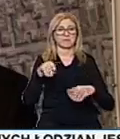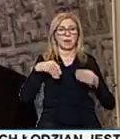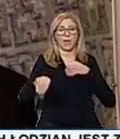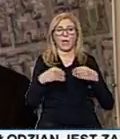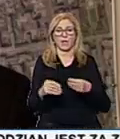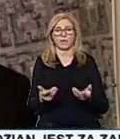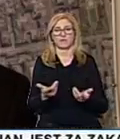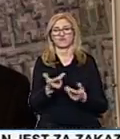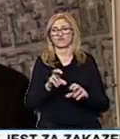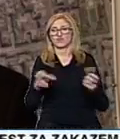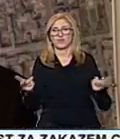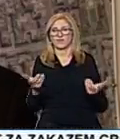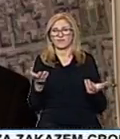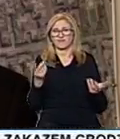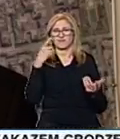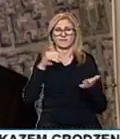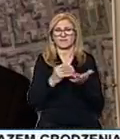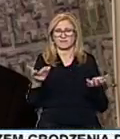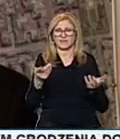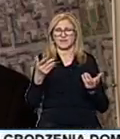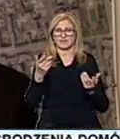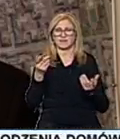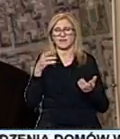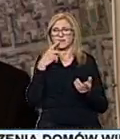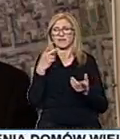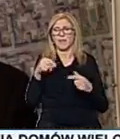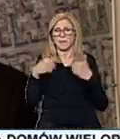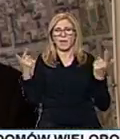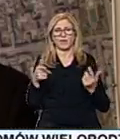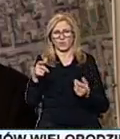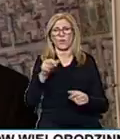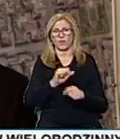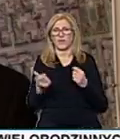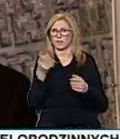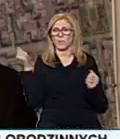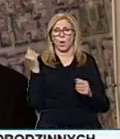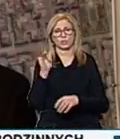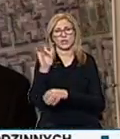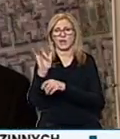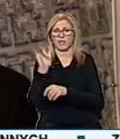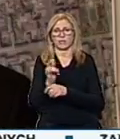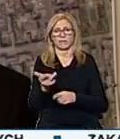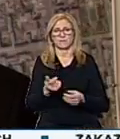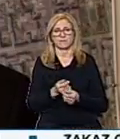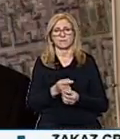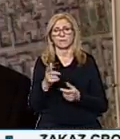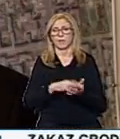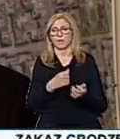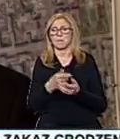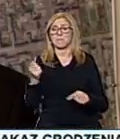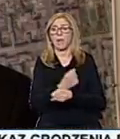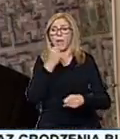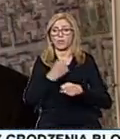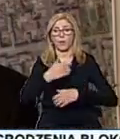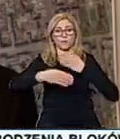blaszane, czy tak rzucam ogólne hasła. Tak bardzo są krytykowane ogrodzenia